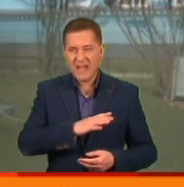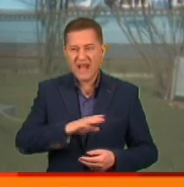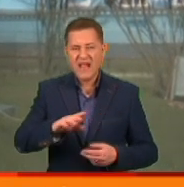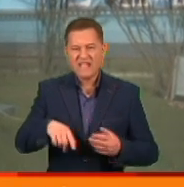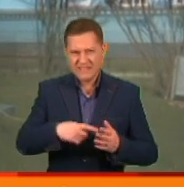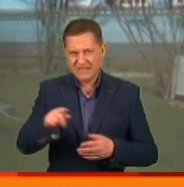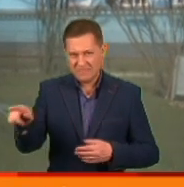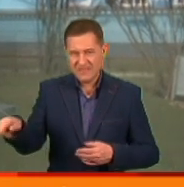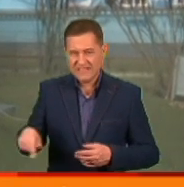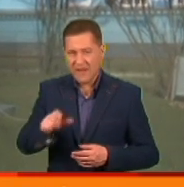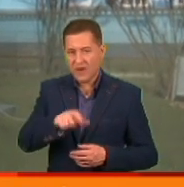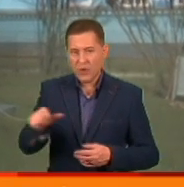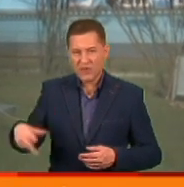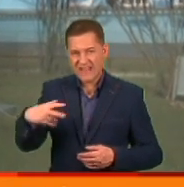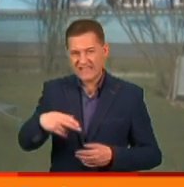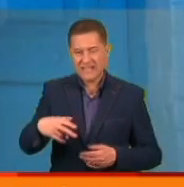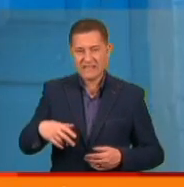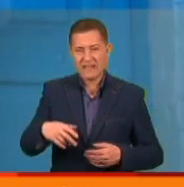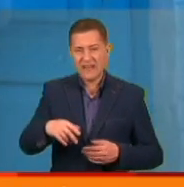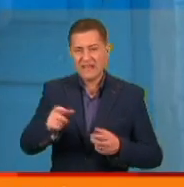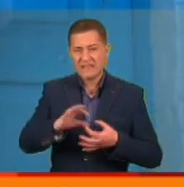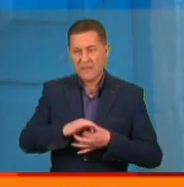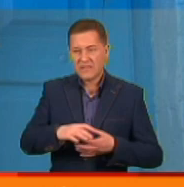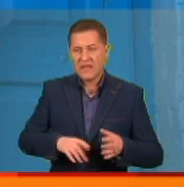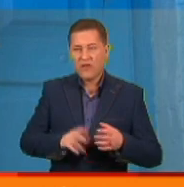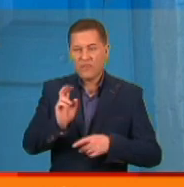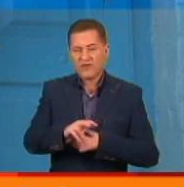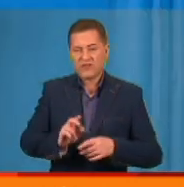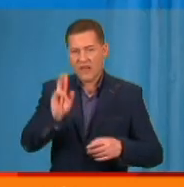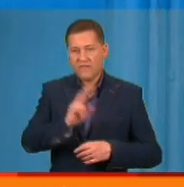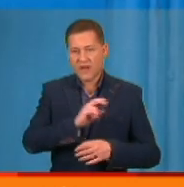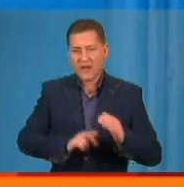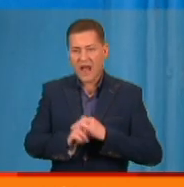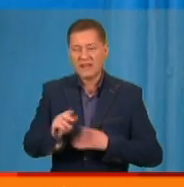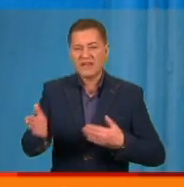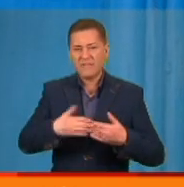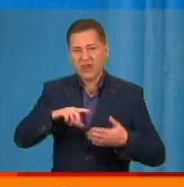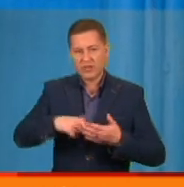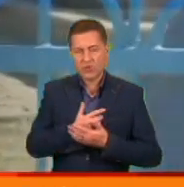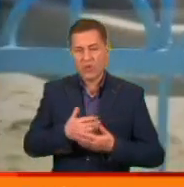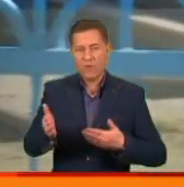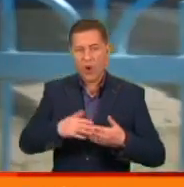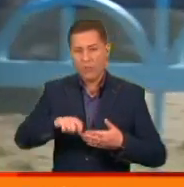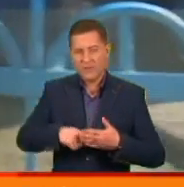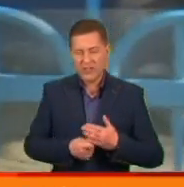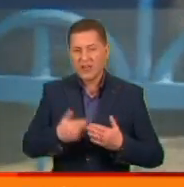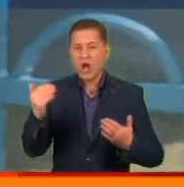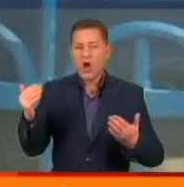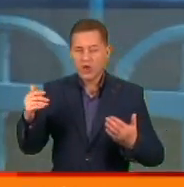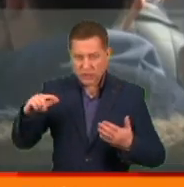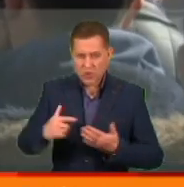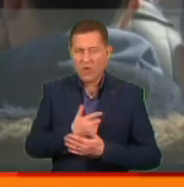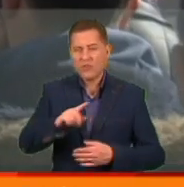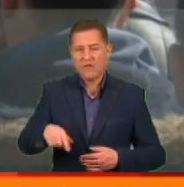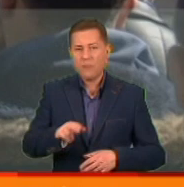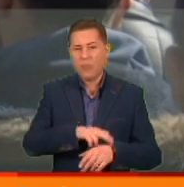місцевих людей, зрізали замки, війшли в храм. Зчинився скандал. Нині двері церкви знову опечатані і знову на вимогу